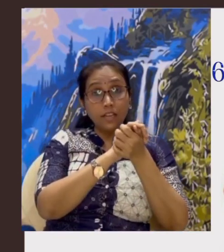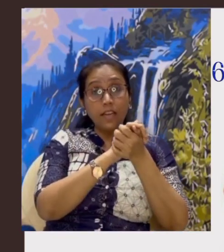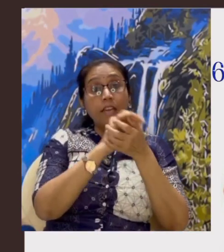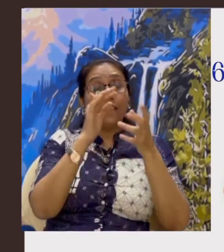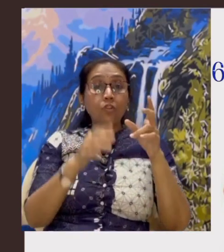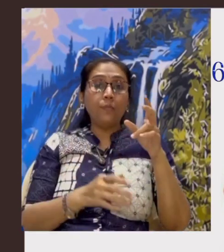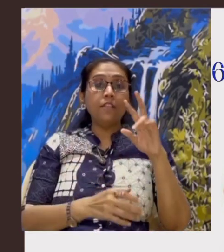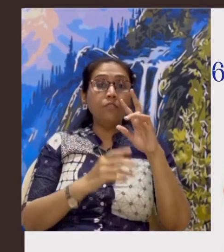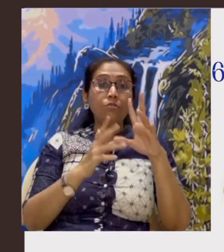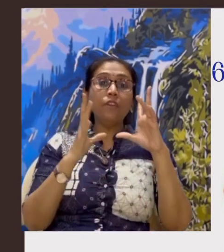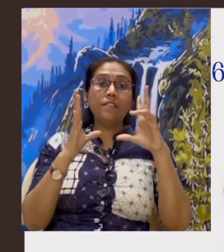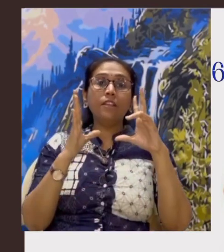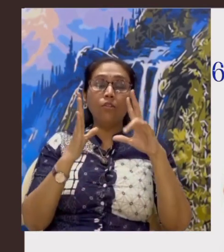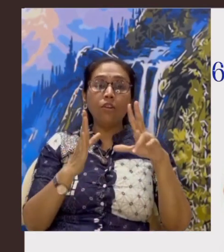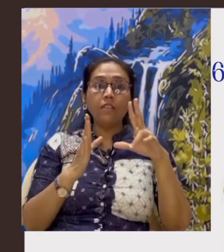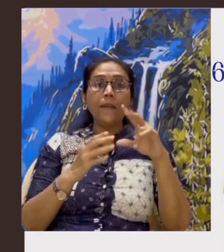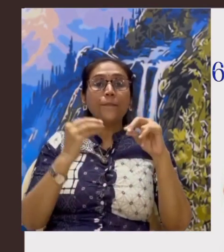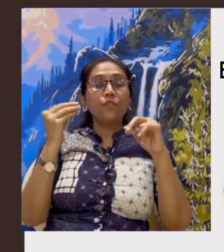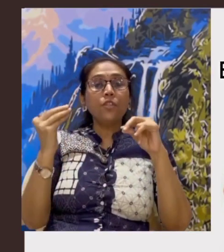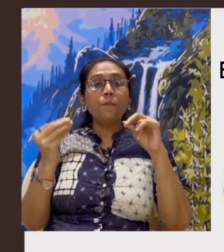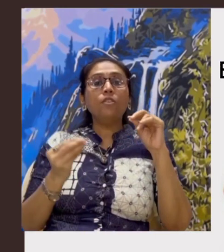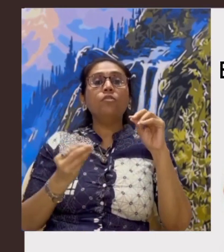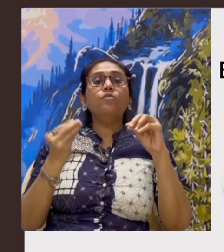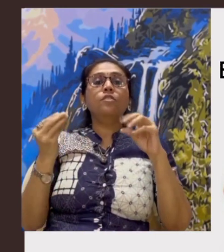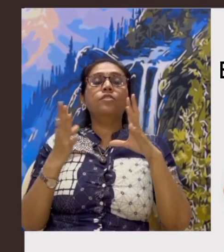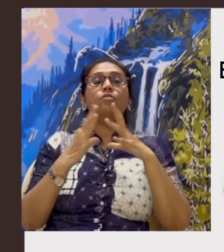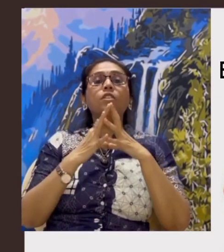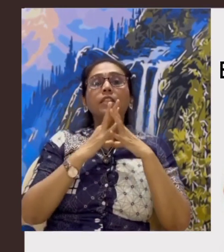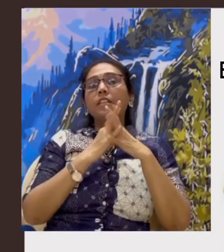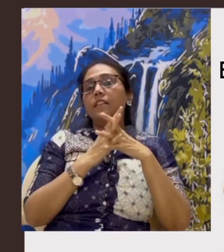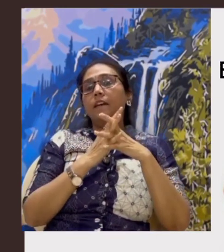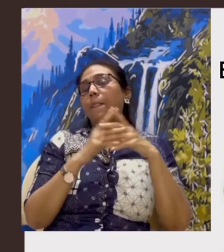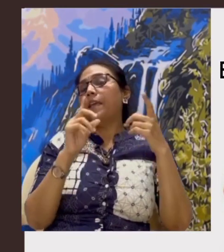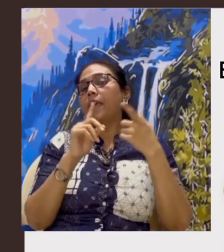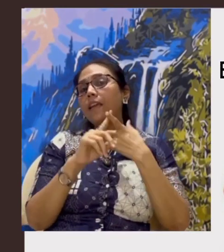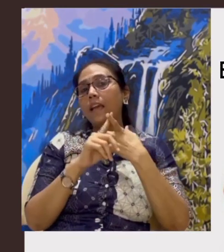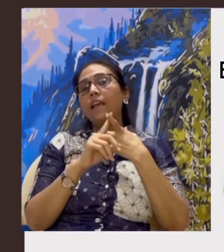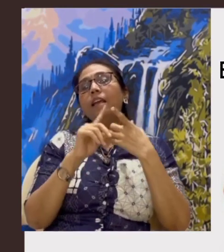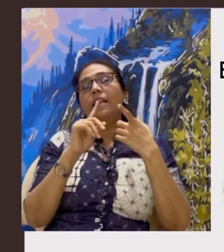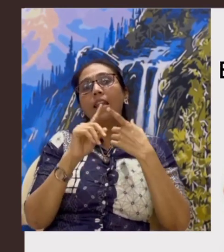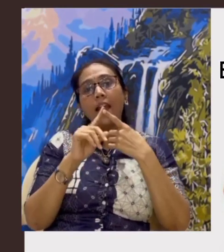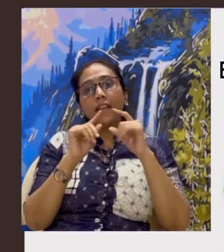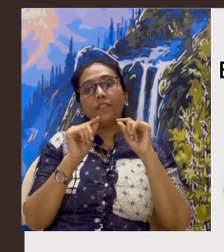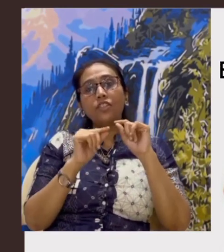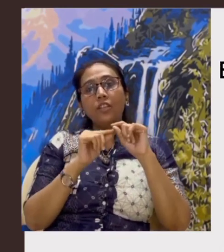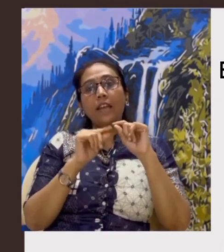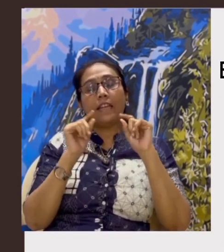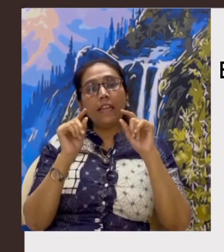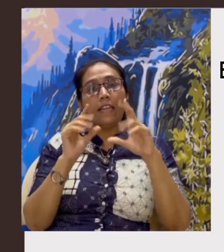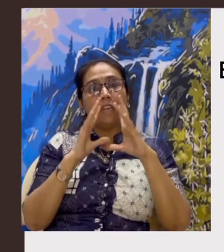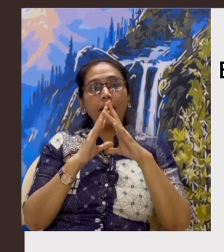रहा है। ये ऑब्वियसली दो ऐसे लॉज है जो इस पर्टिकुलर डॉक्ट्रिन को गवर्न करता है। एक है लैंड एक्विजिशन